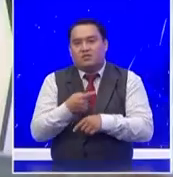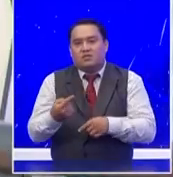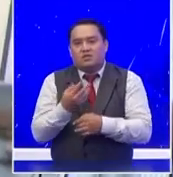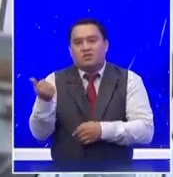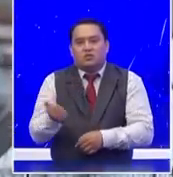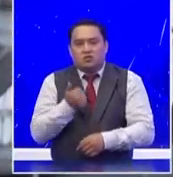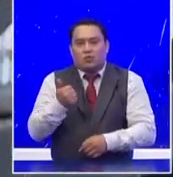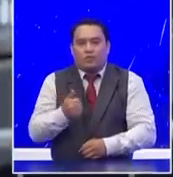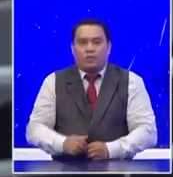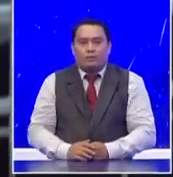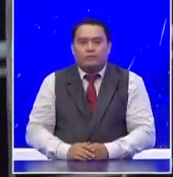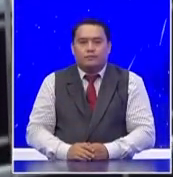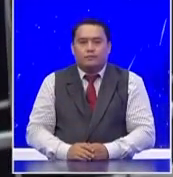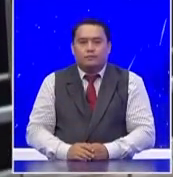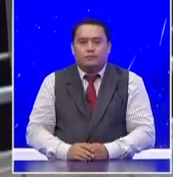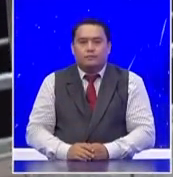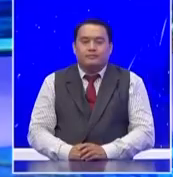нескольких часов.